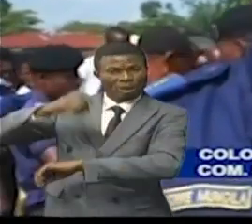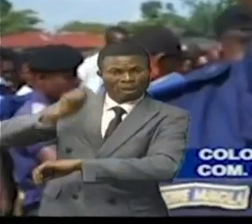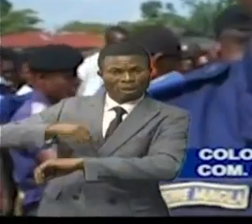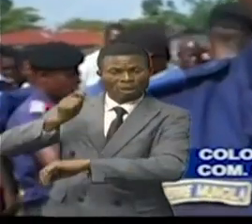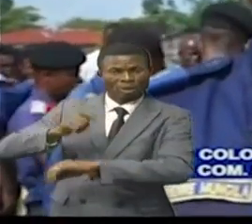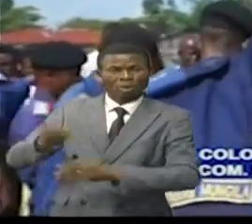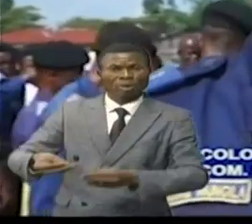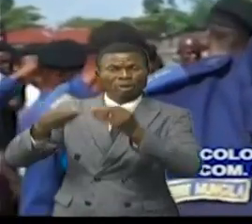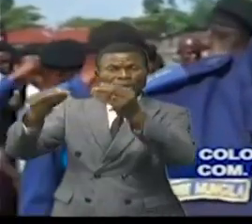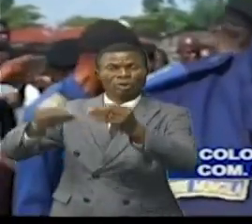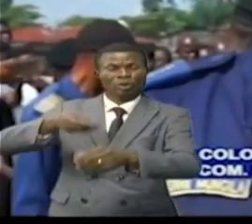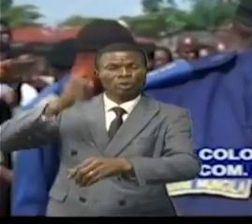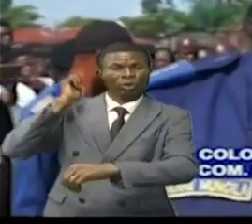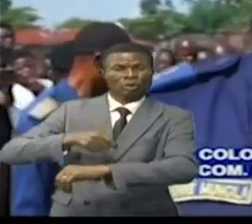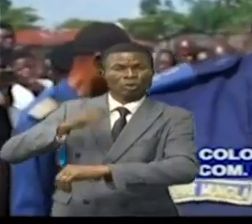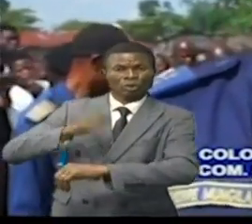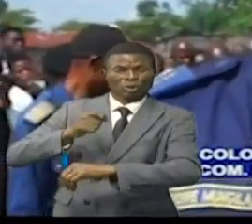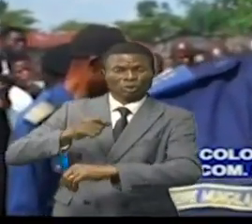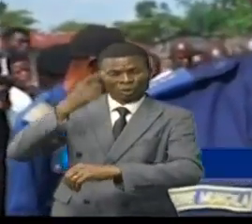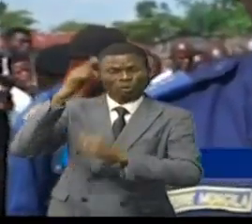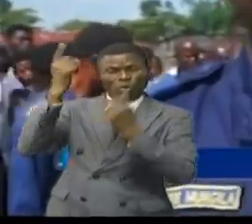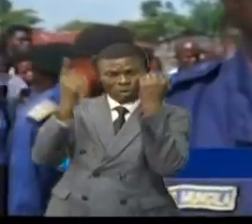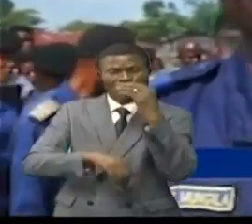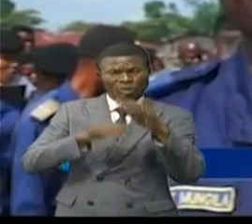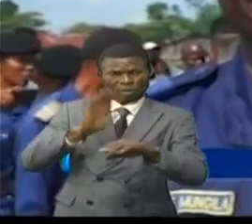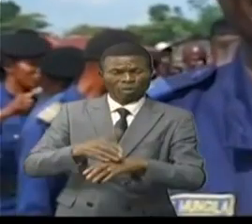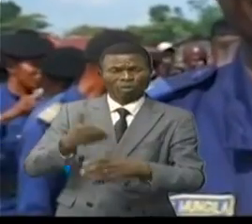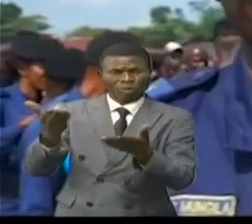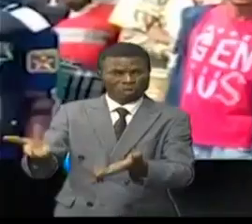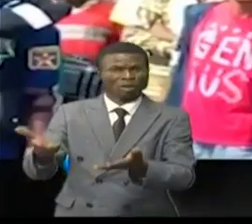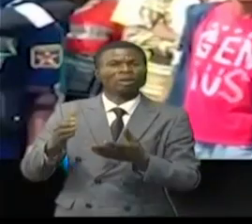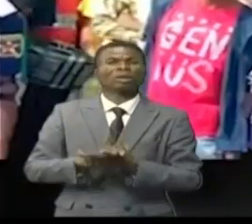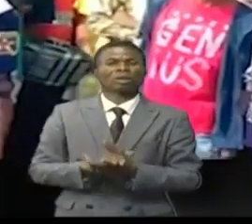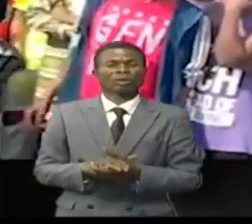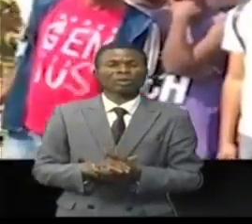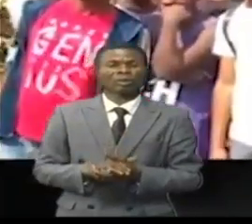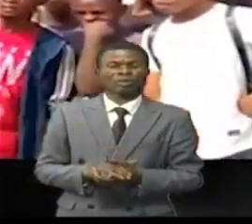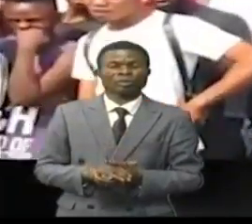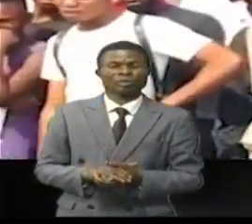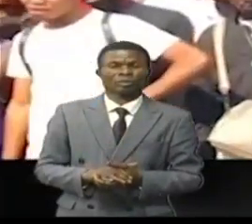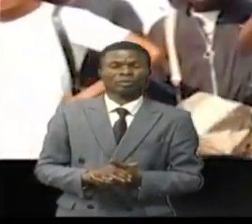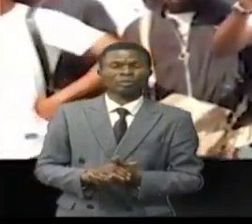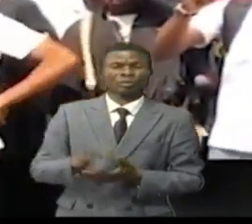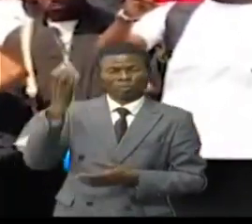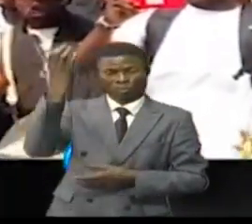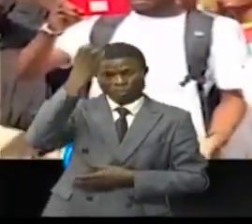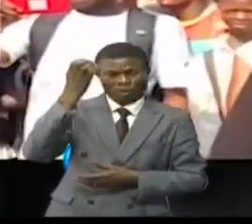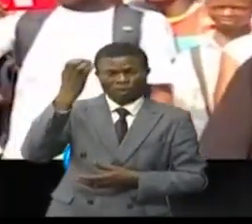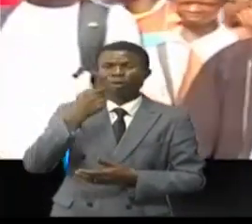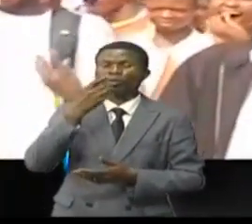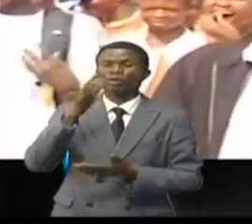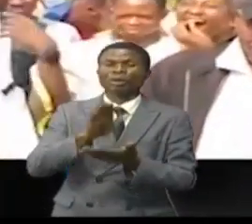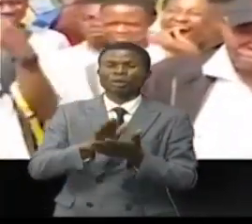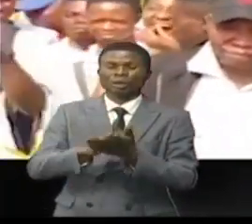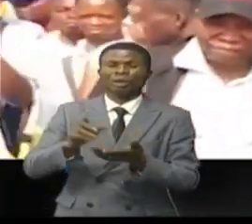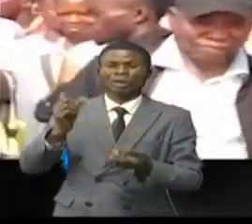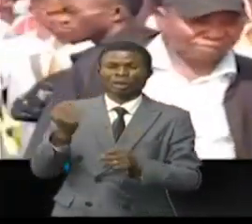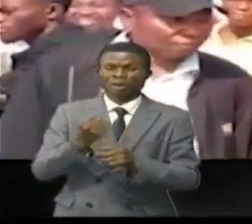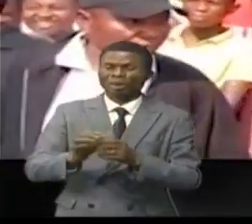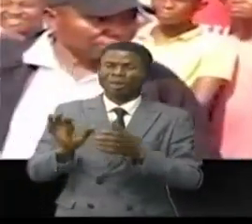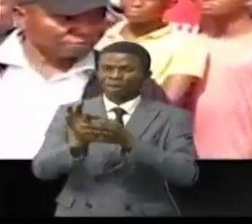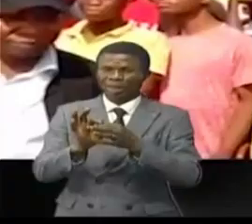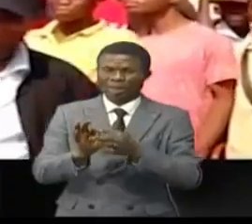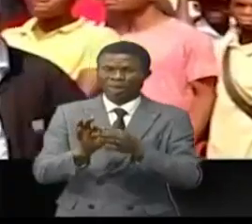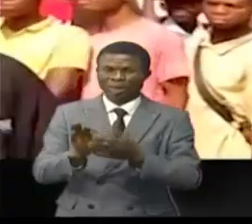les soumettre au tribunal pour qu'ils assument leurs responsabilités. Le colonel Mungila remercie la collaboration